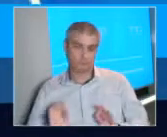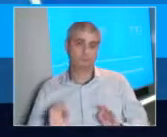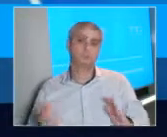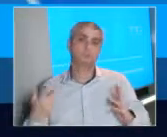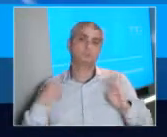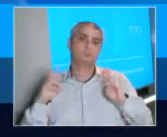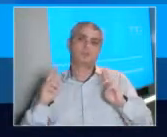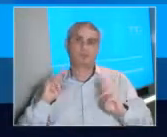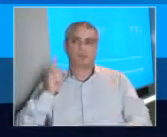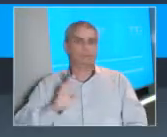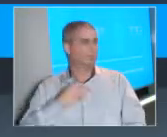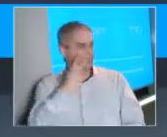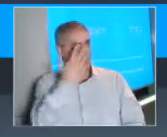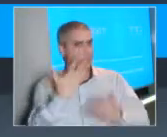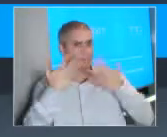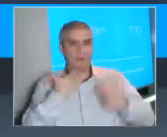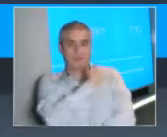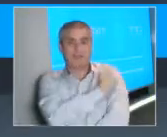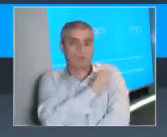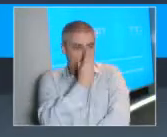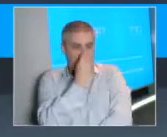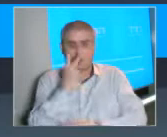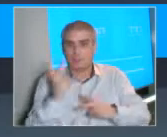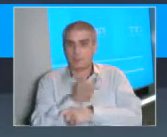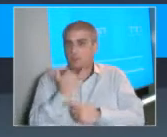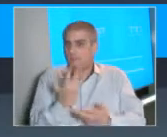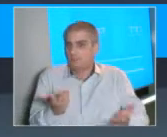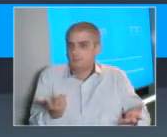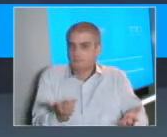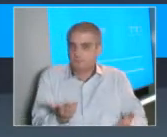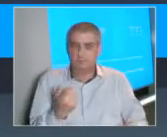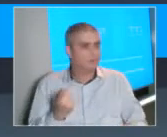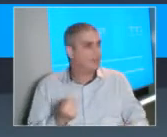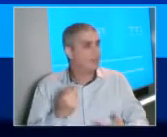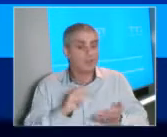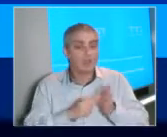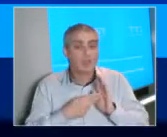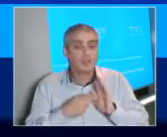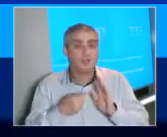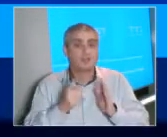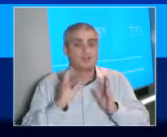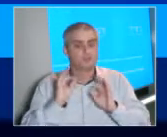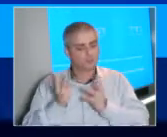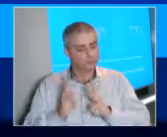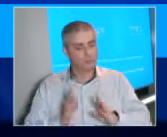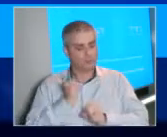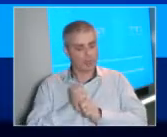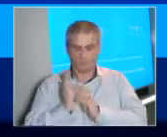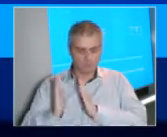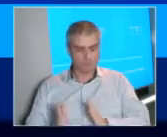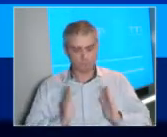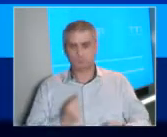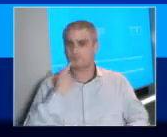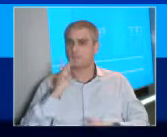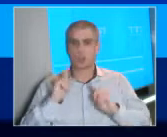בוא נקווה שלא נצטרך... לא, ראינו את בעלת החיסונים עם שפעת רגילה, עכשיו אנחנו... תוכנית מגירה לא קשורה לתקופת הבחירות, תוכנית מגירה קשורה לשיטת עבודה של משרד, שצריך לדעת